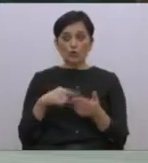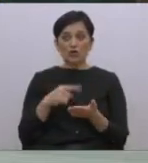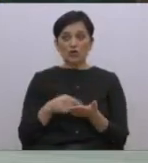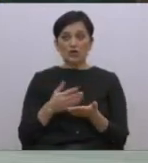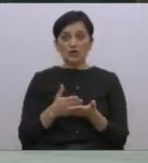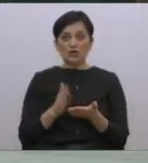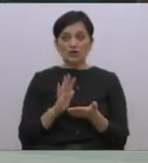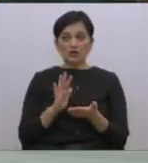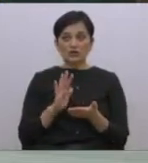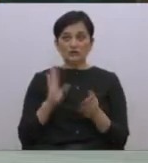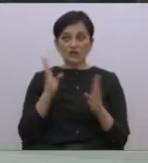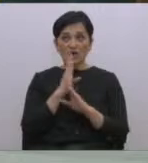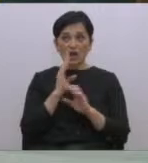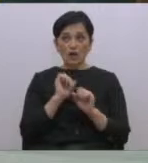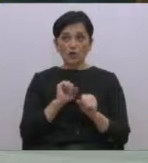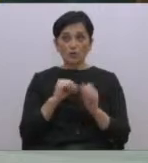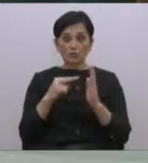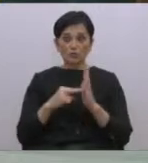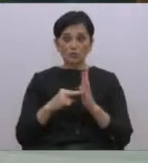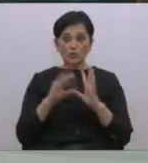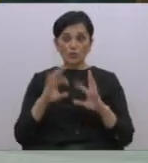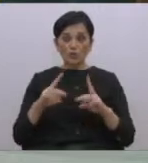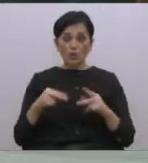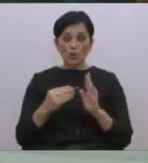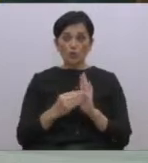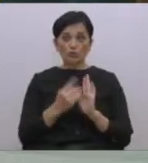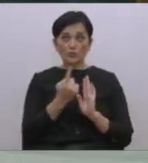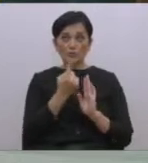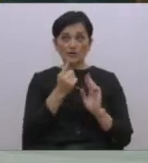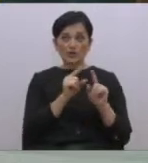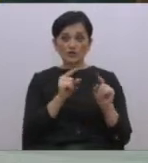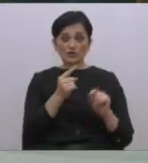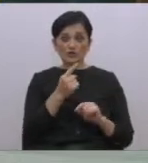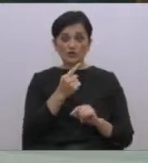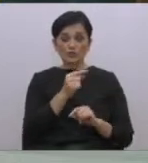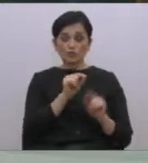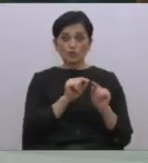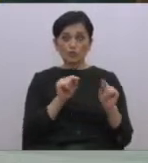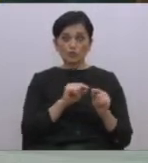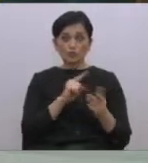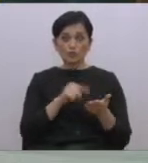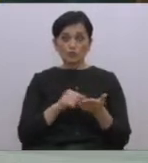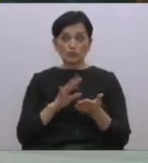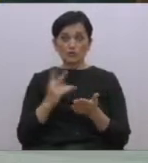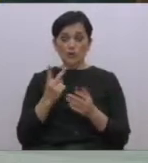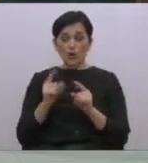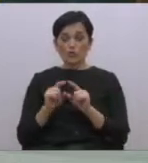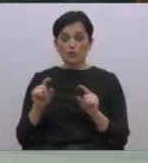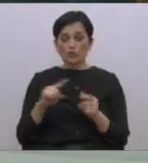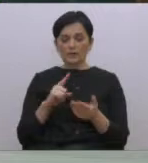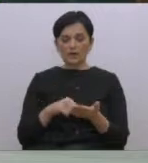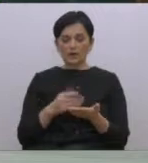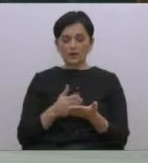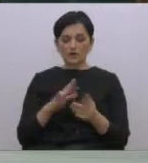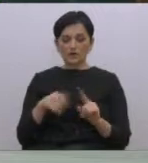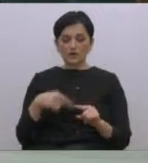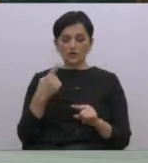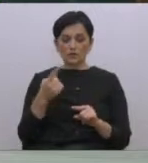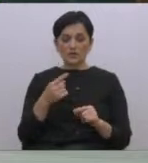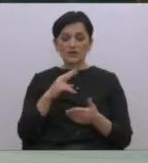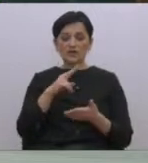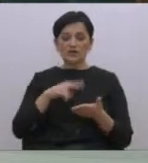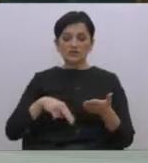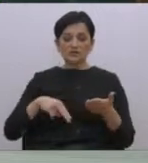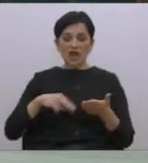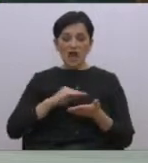primul meu punct, care mi-a dat ce pasă în scodă și sudeva, primul meu punct, primul meu punct, primul meu punct, primul meu punct, primul